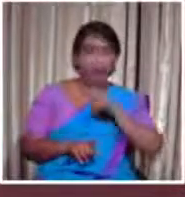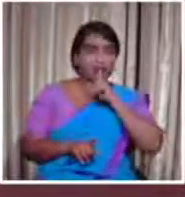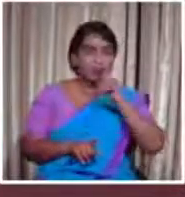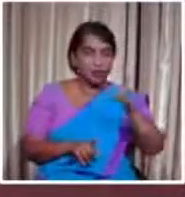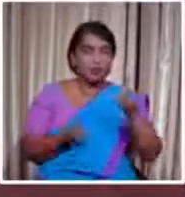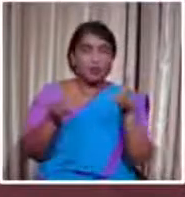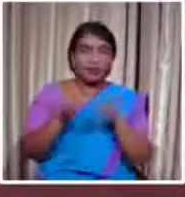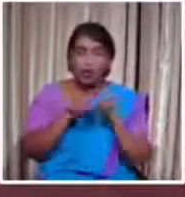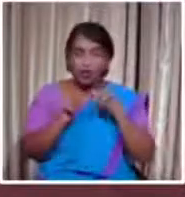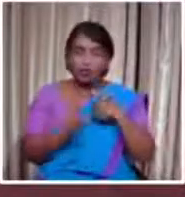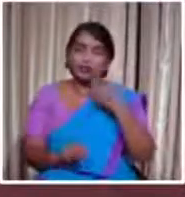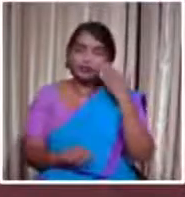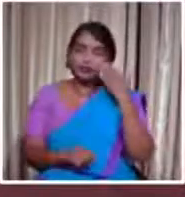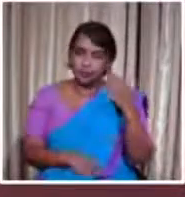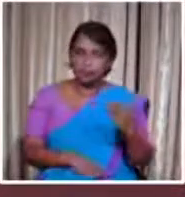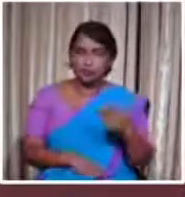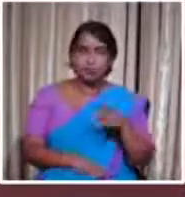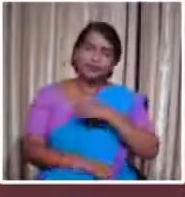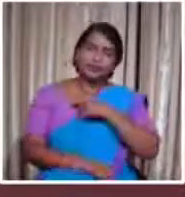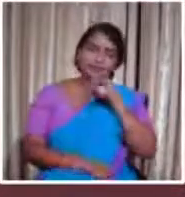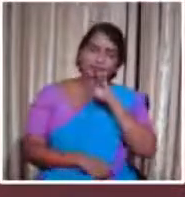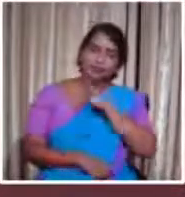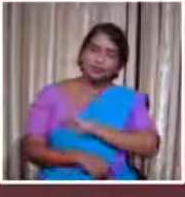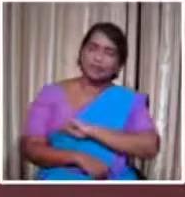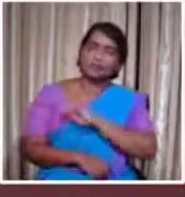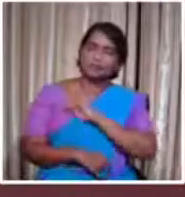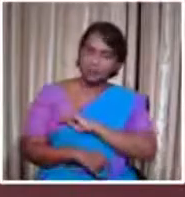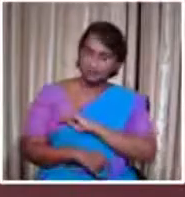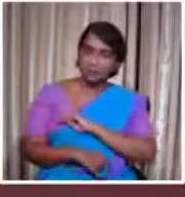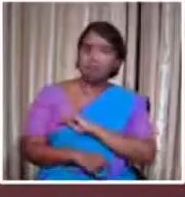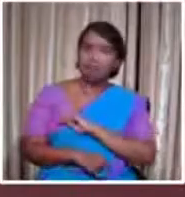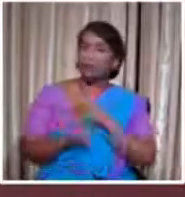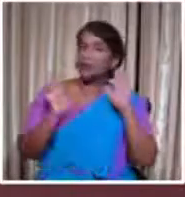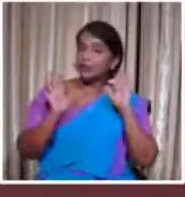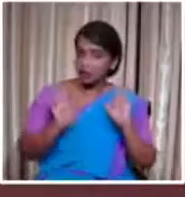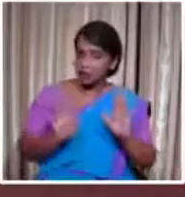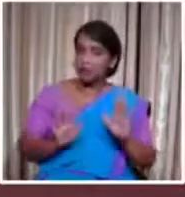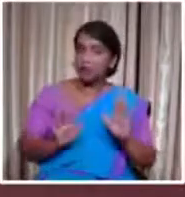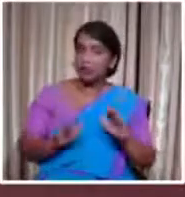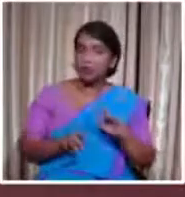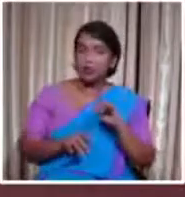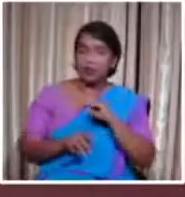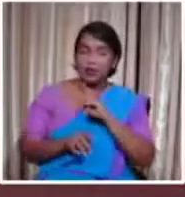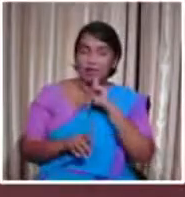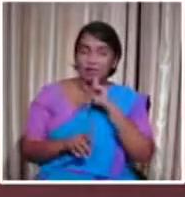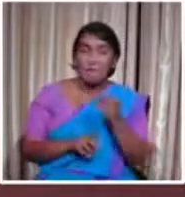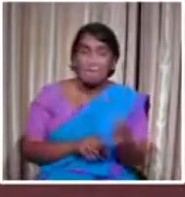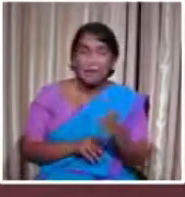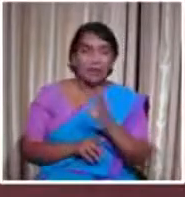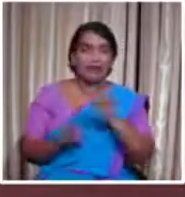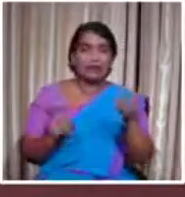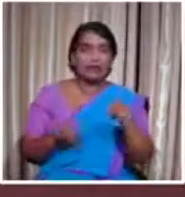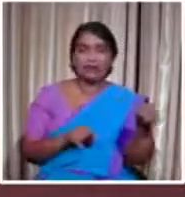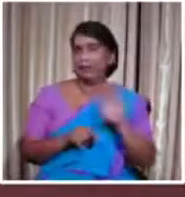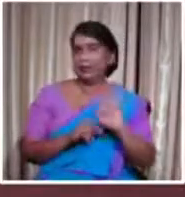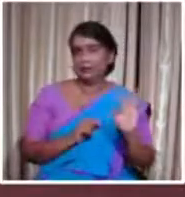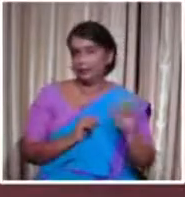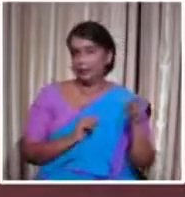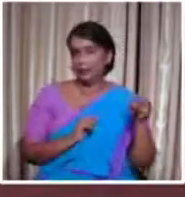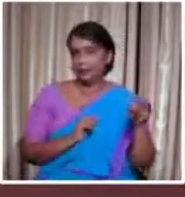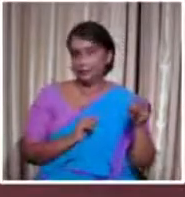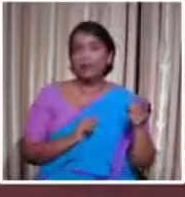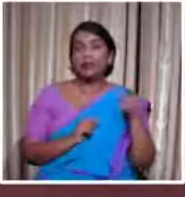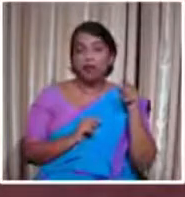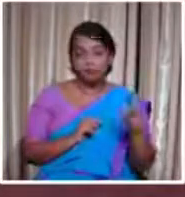හැටි දැක්කා. නිවටේ වගේ හිටියා. හැබැයි ඒක නිවටකමක් නෙමේ ගරු නියෝජ්‍ය කතානායකතුමනි.